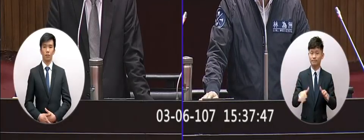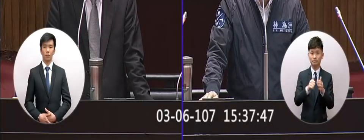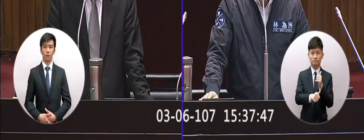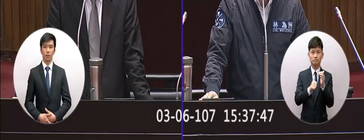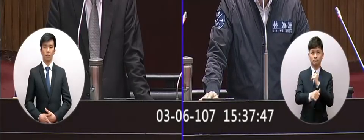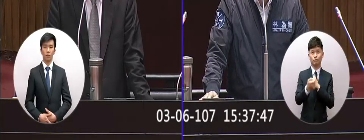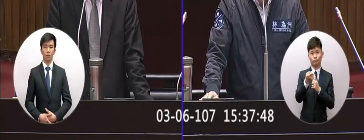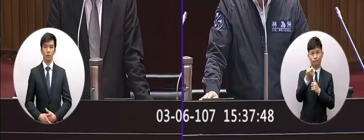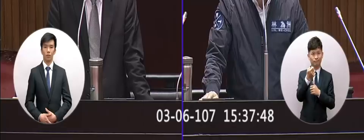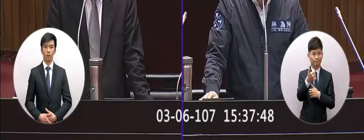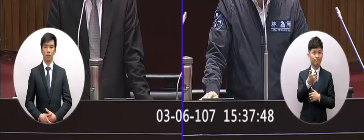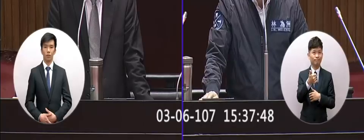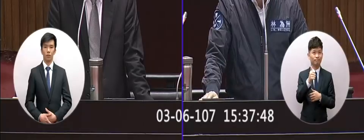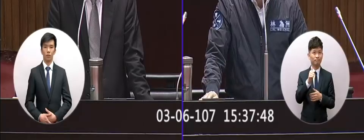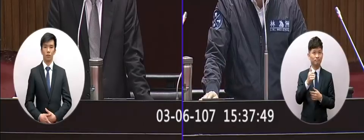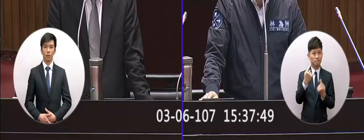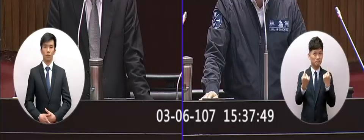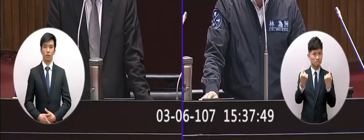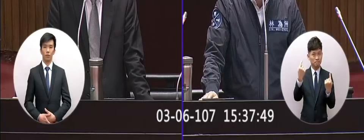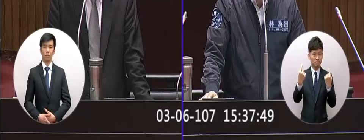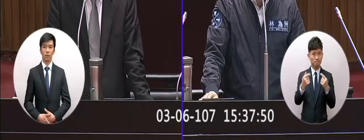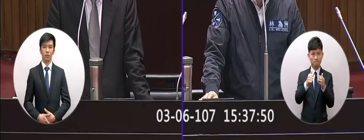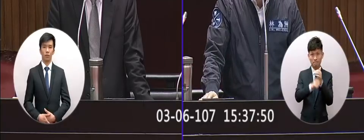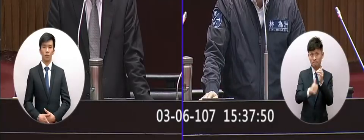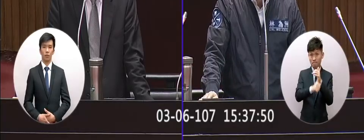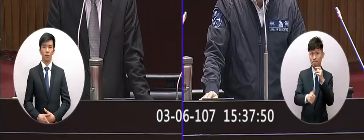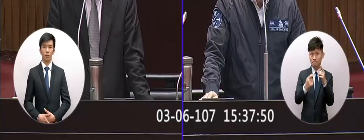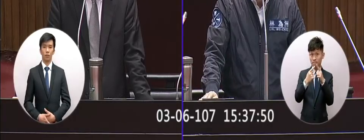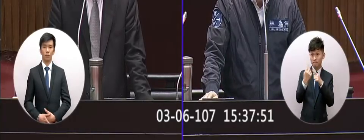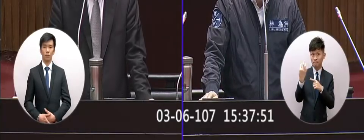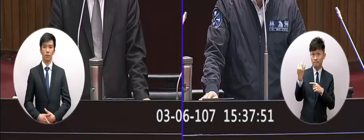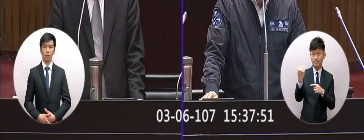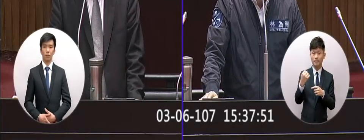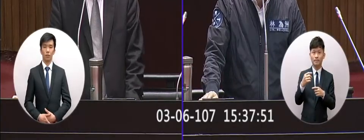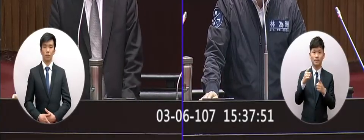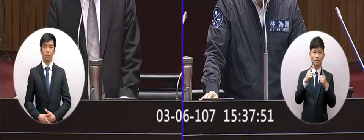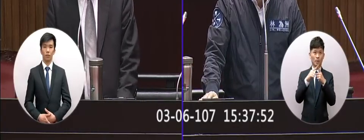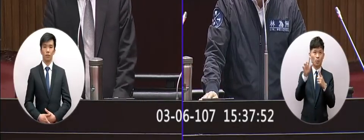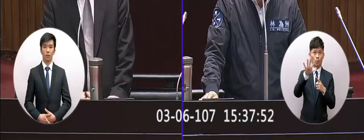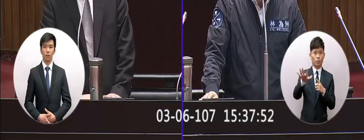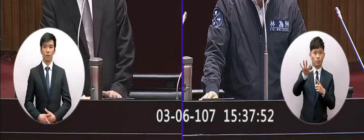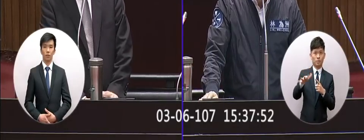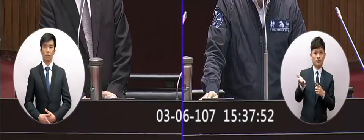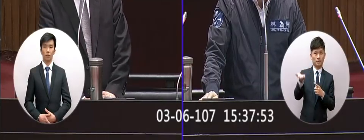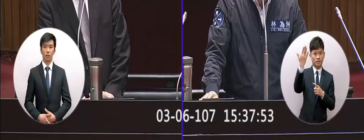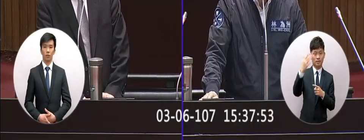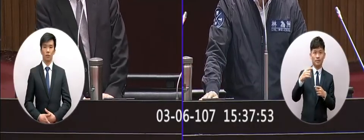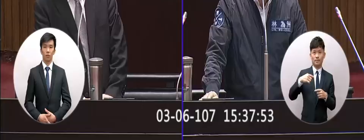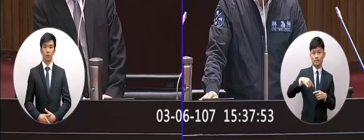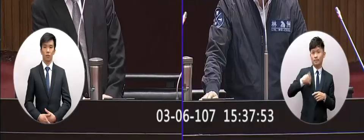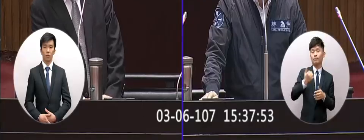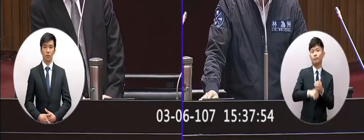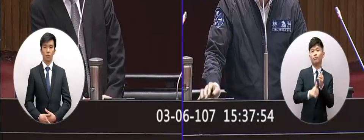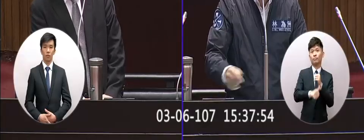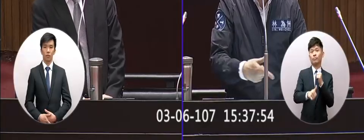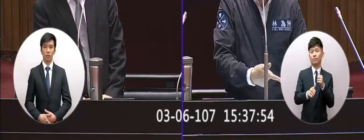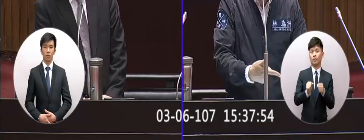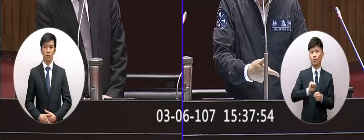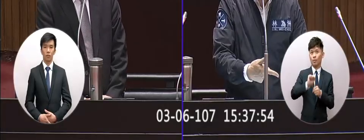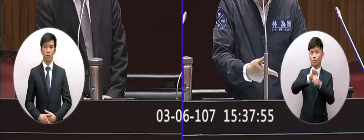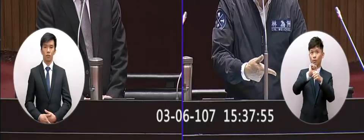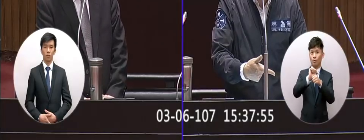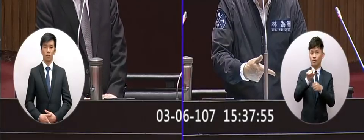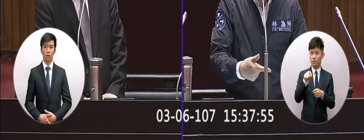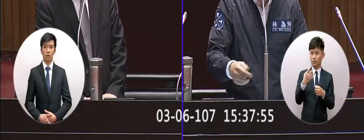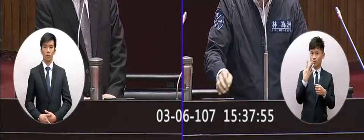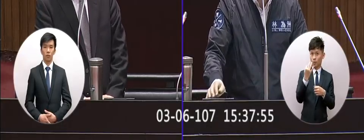子化的状况之下，它的出生人数5000多人，自然增加率，哇，这个数